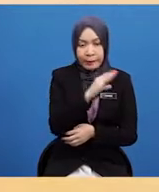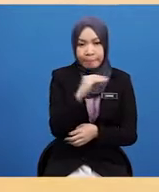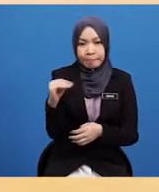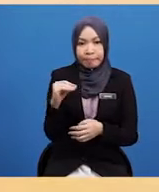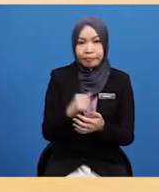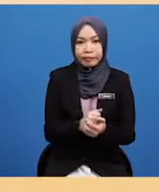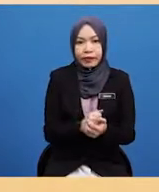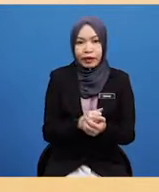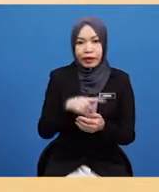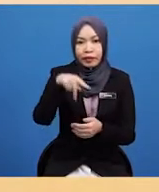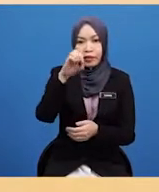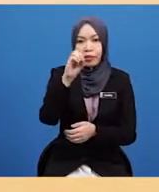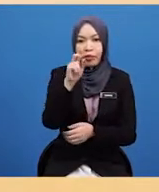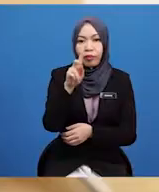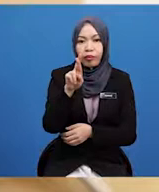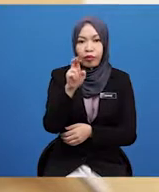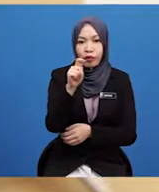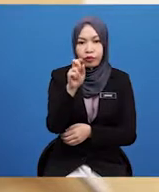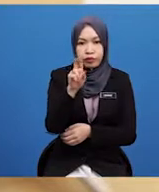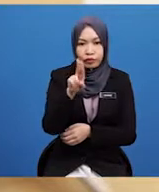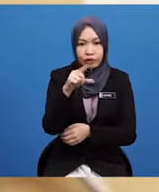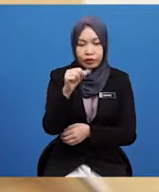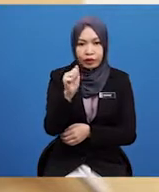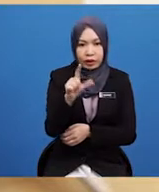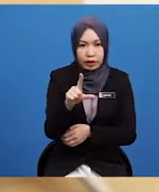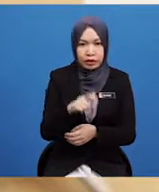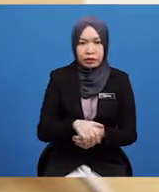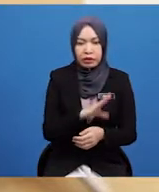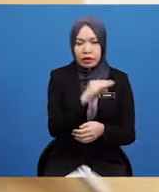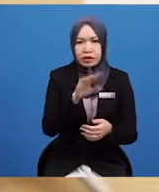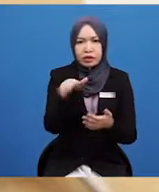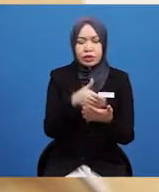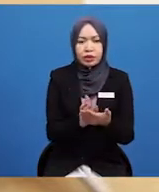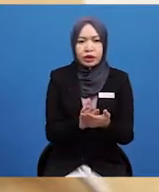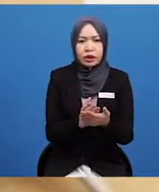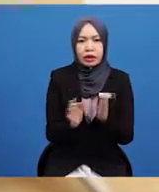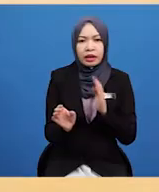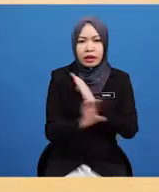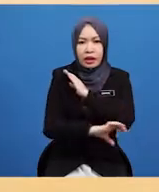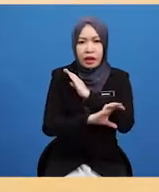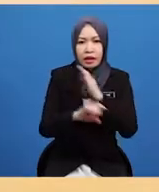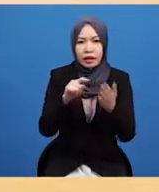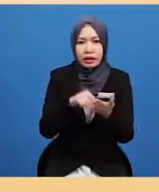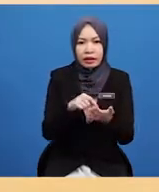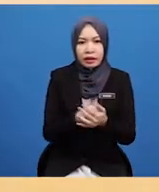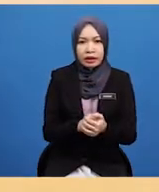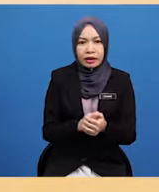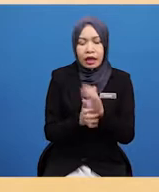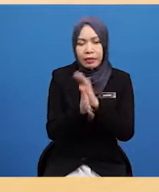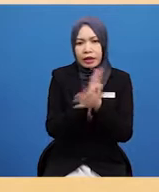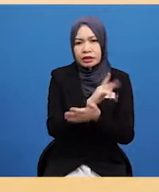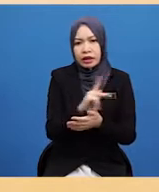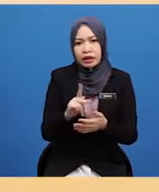Romania, Portugal dan Greece. Faktor ketiga tercetusnya Perang Dunia Pertama ialah Krisis Rantau